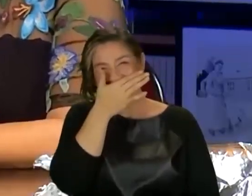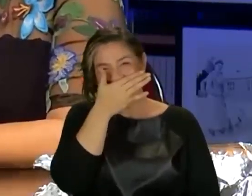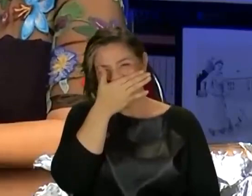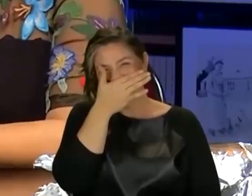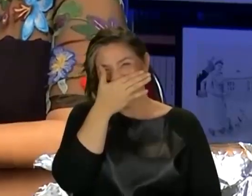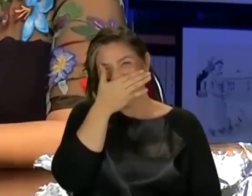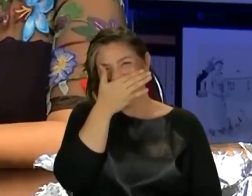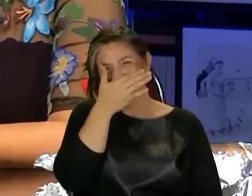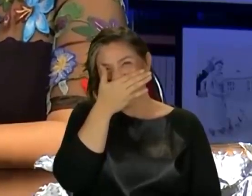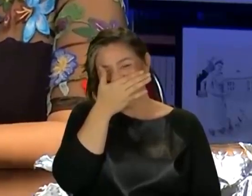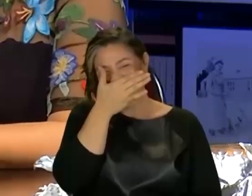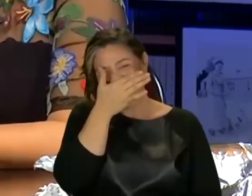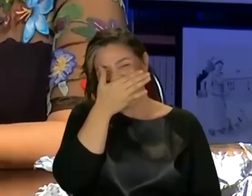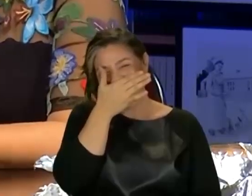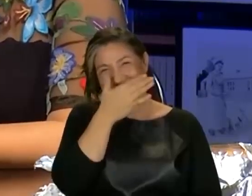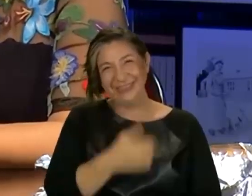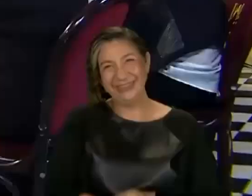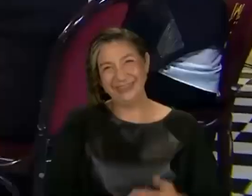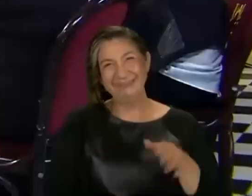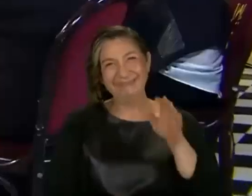Bilseydim garanti. Yani.